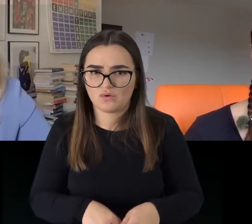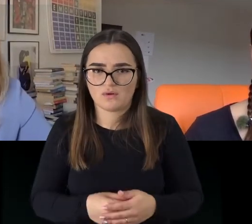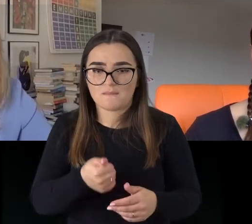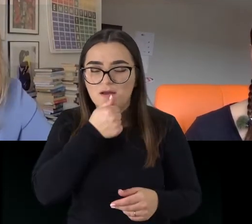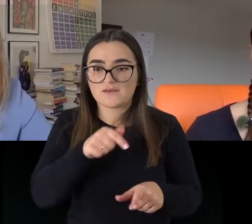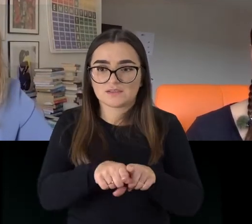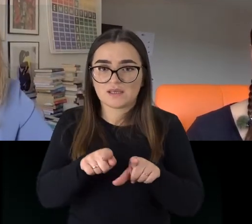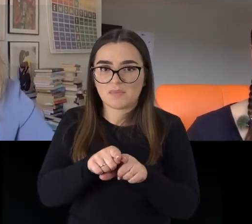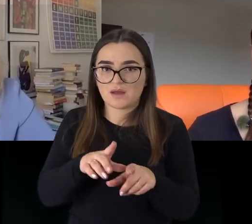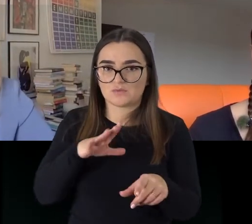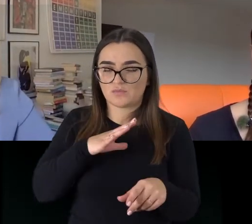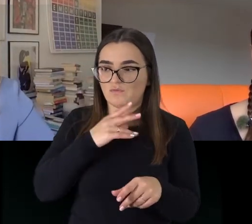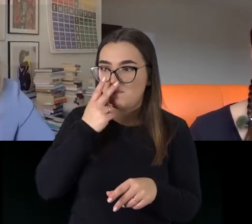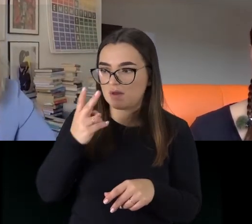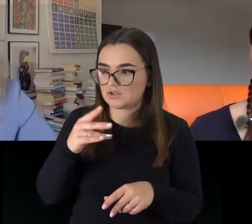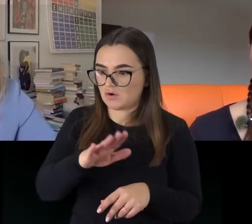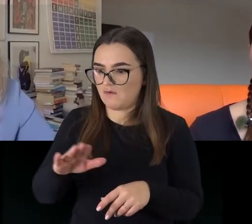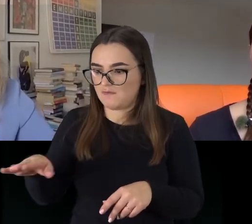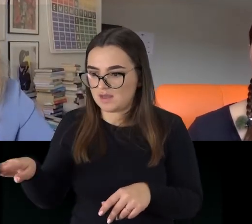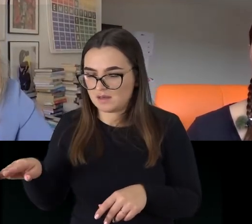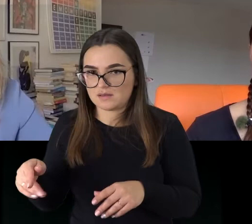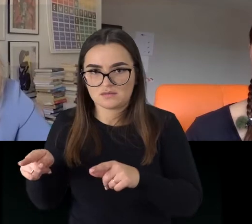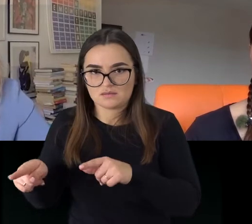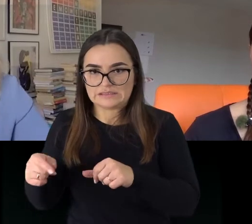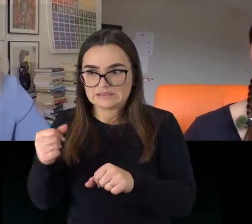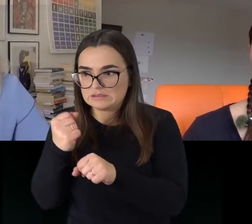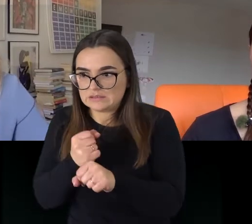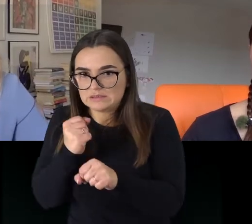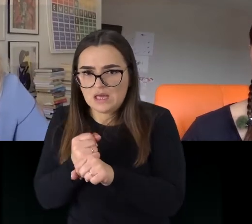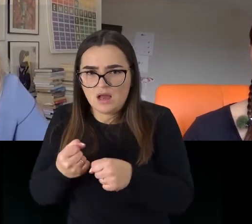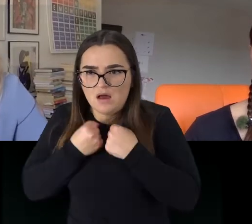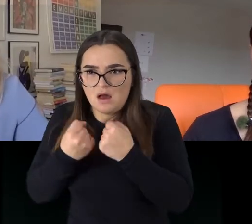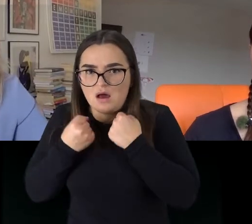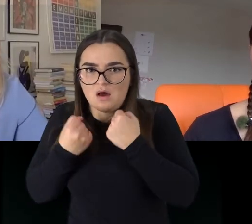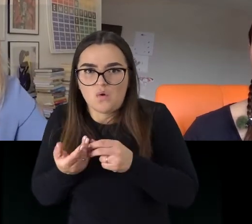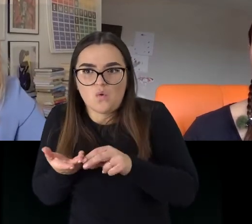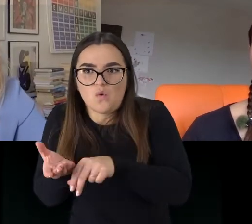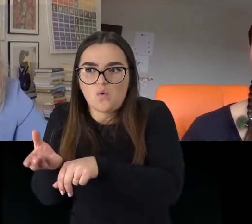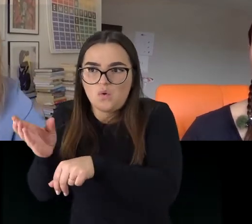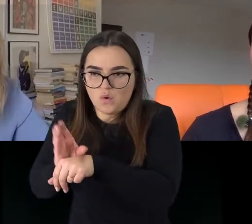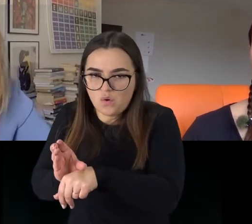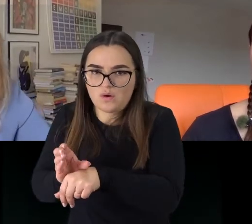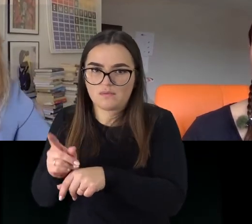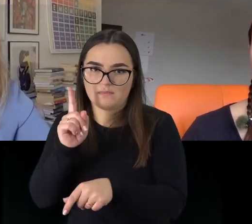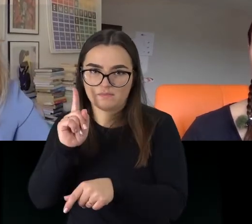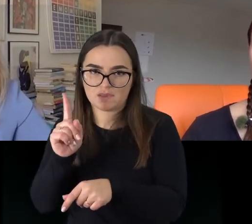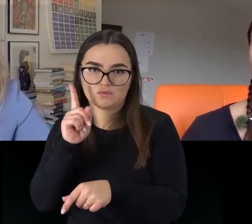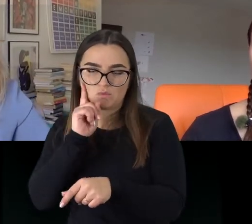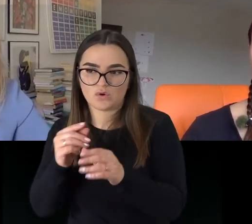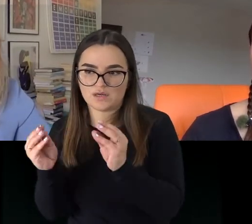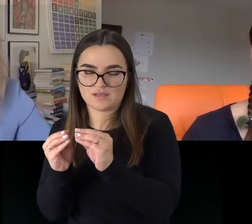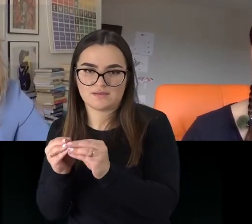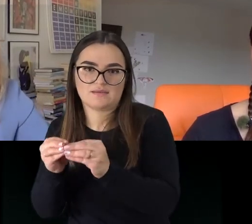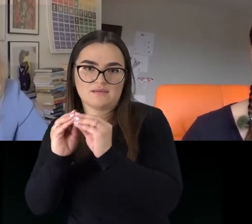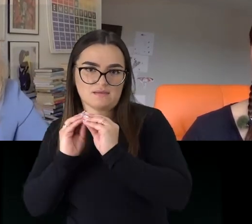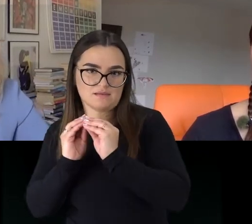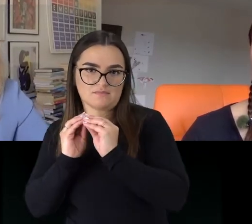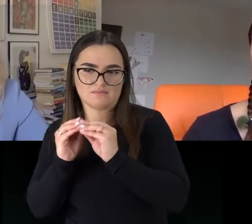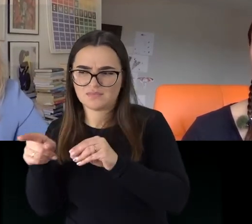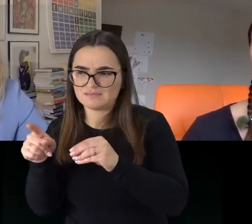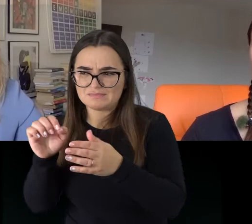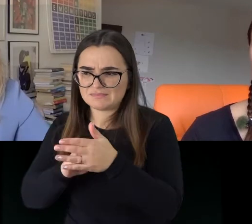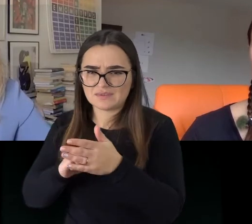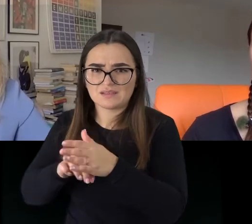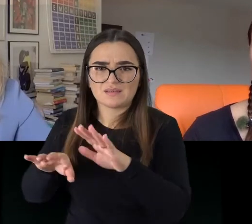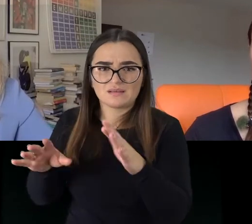kuris persipjaus pilvą, bet tikrai gaus 10, ar ne? Ir tada irgi supranti, kad kažkas, nu kodėl taip yra, kažkas turi būti, jeigu